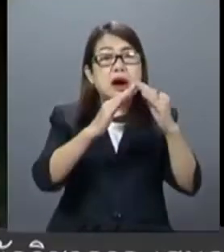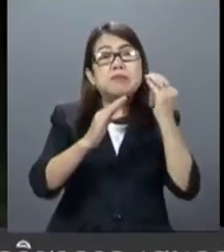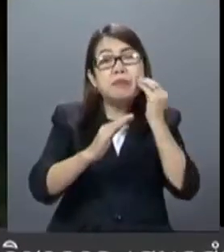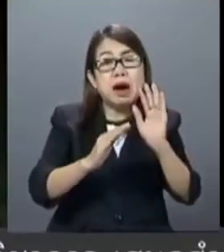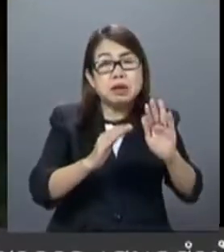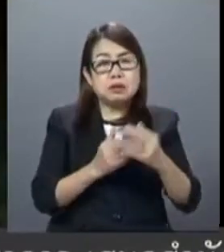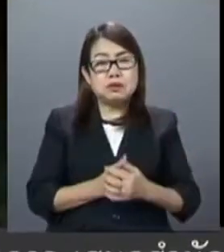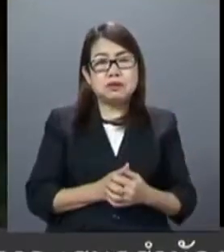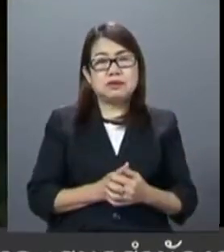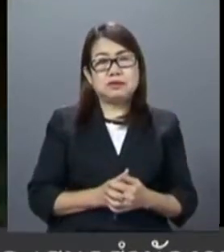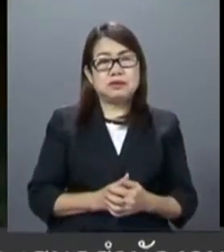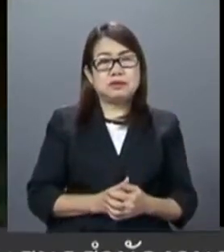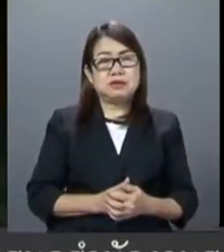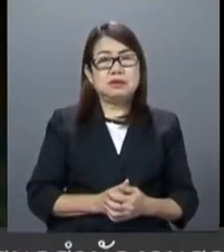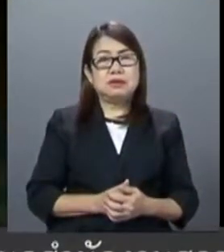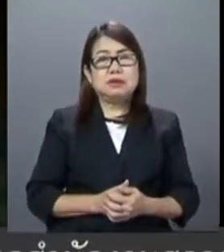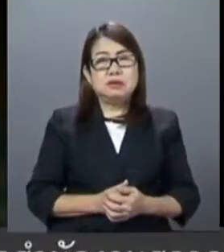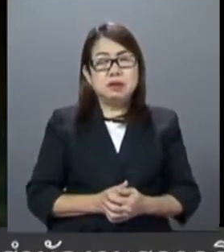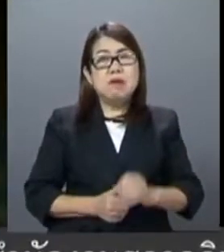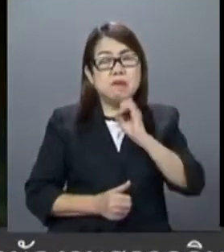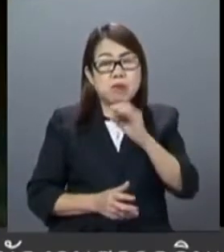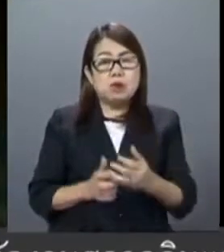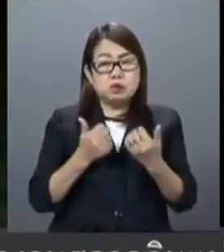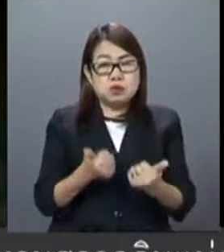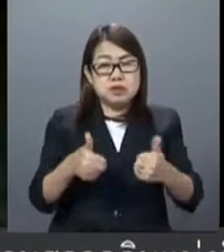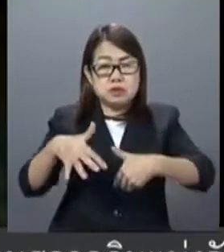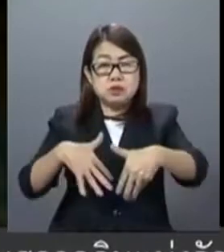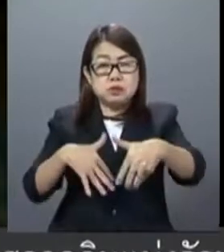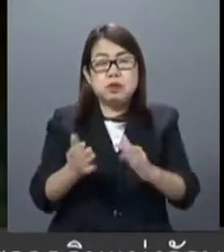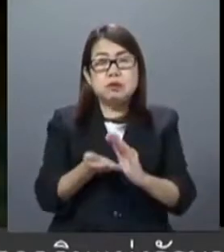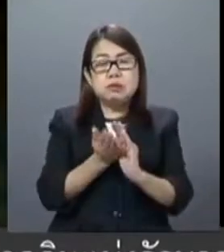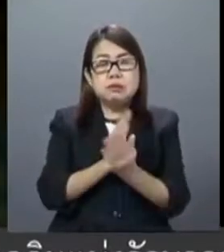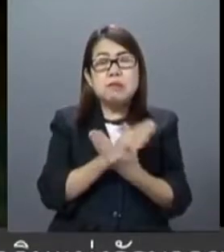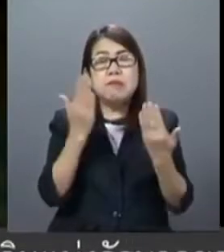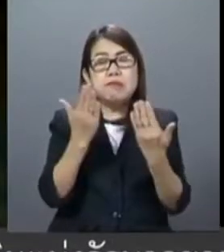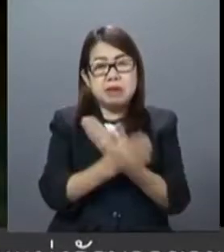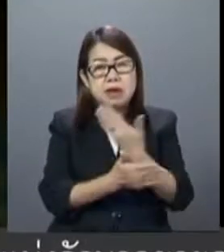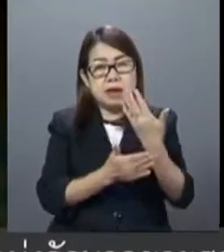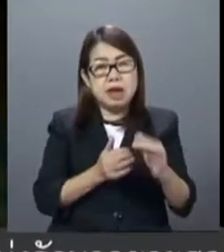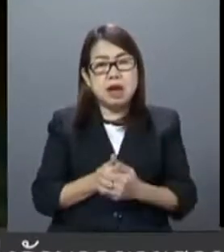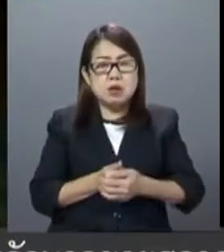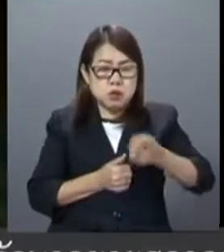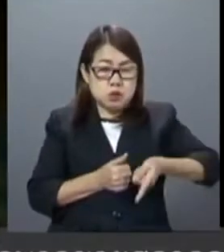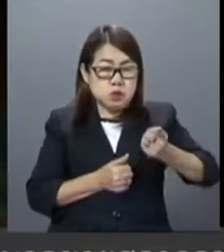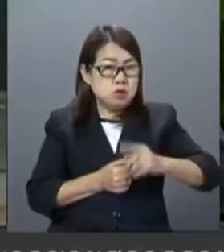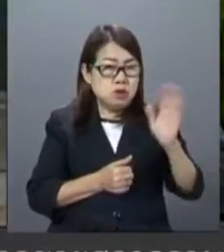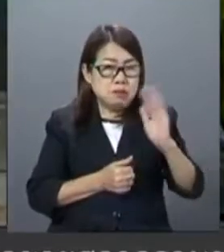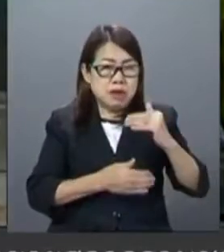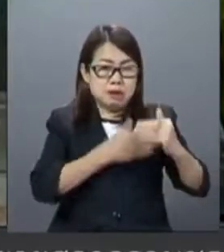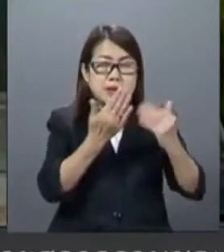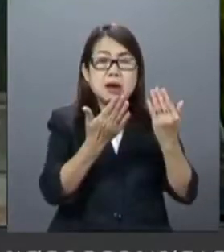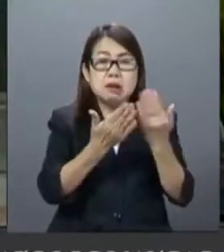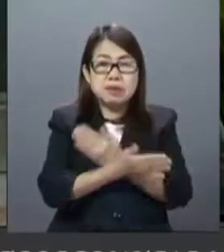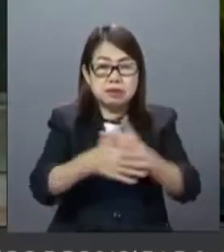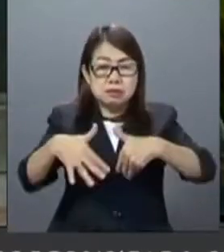ี้ชุมชนมัไมเปลี่ไปความเป็อยู่กเปลนไป ผู้คนจาก